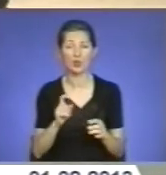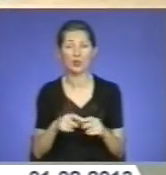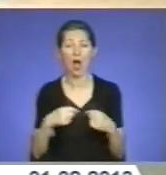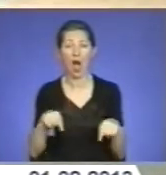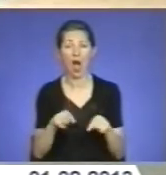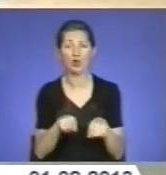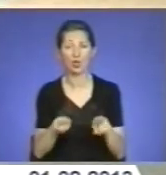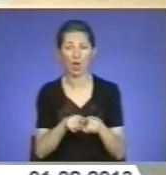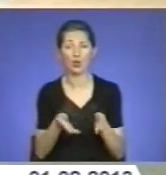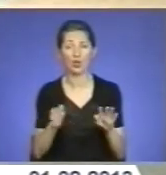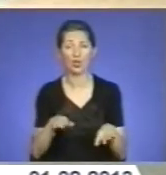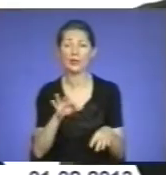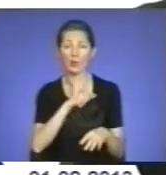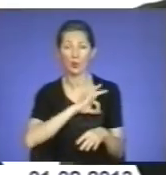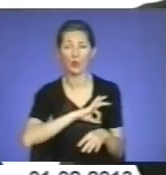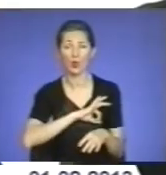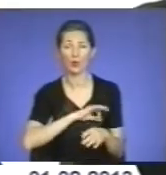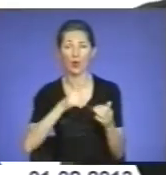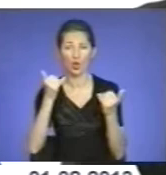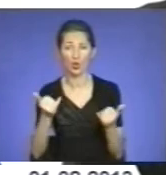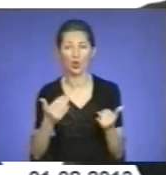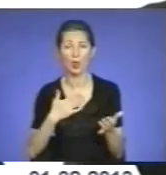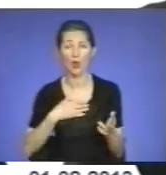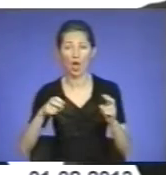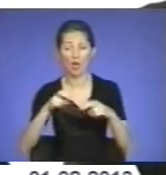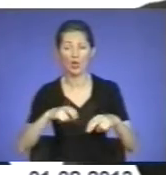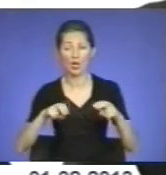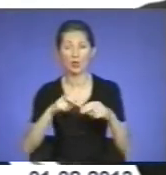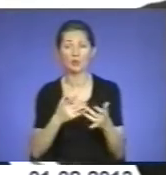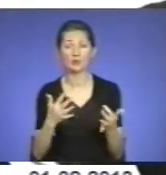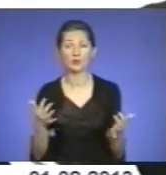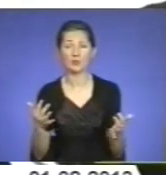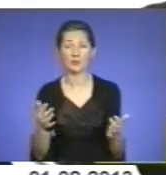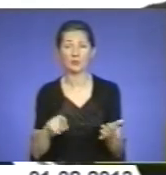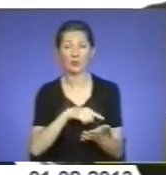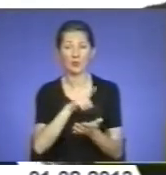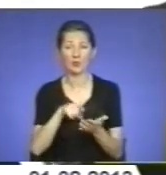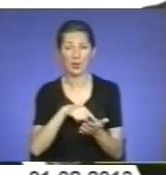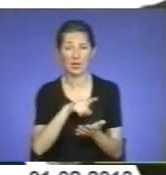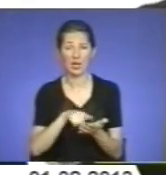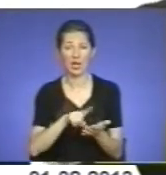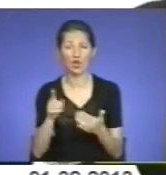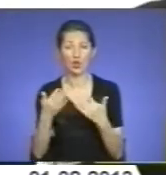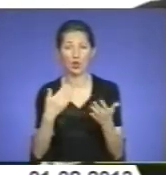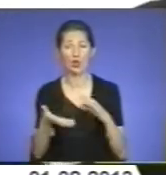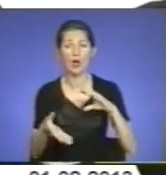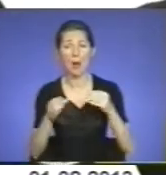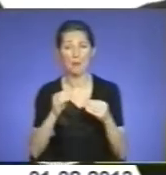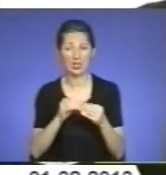також залишається прибутковою. Сьогодні ми розглянули цілий ряд питань, це що стосується підсумків